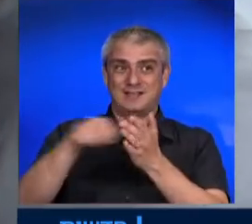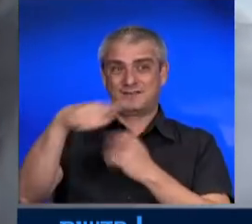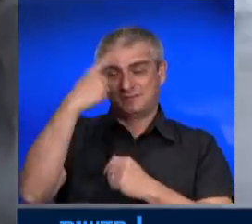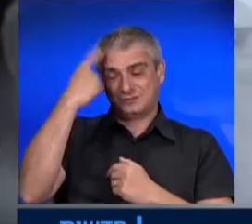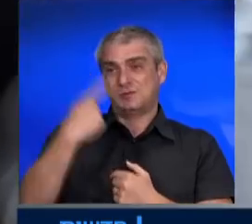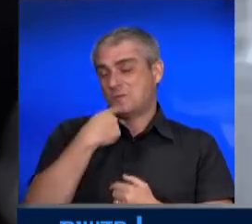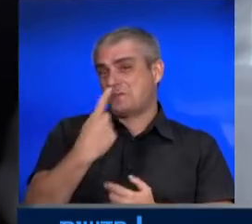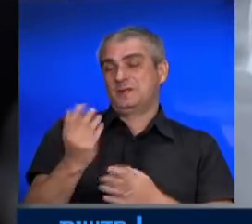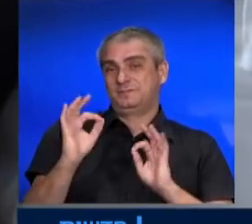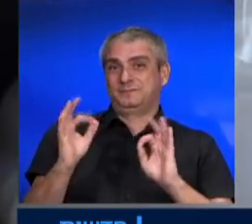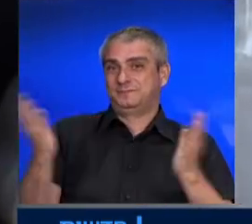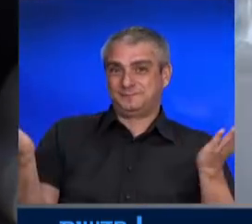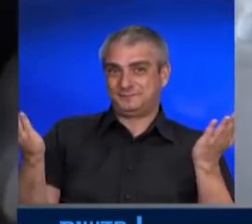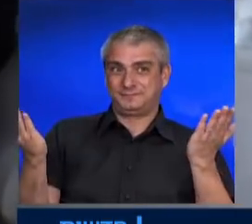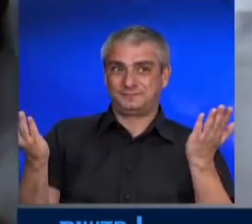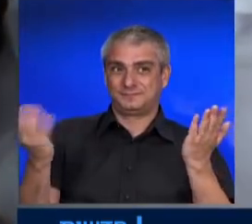שהם מבטאים